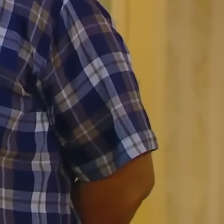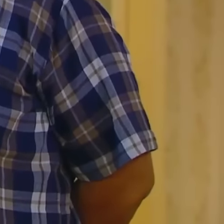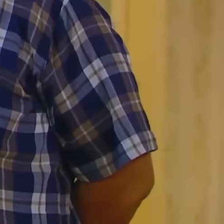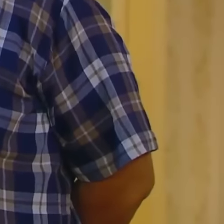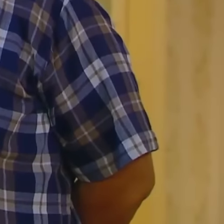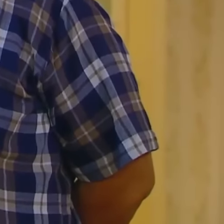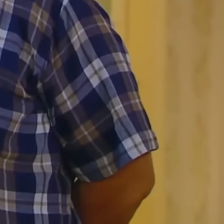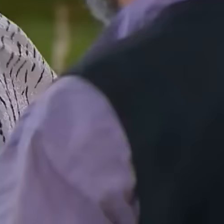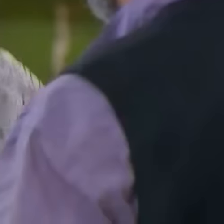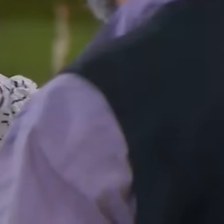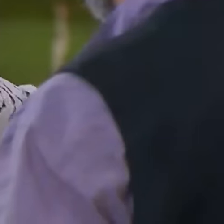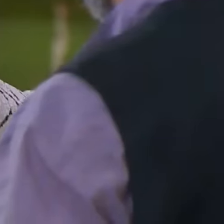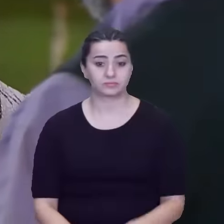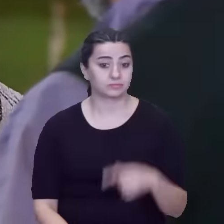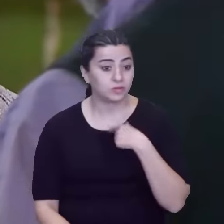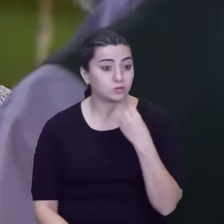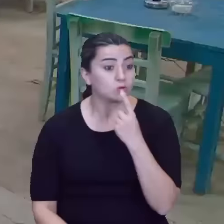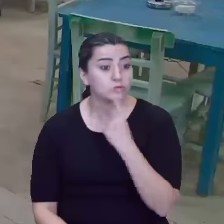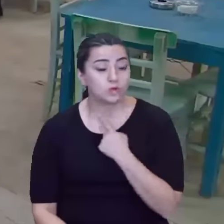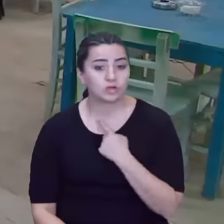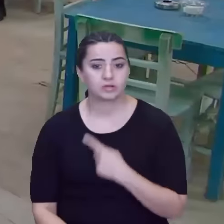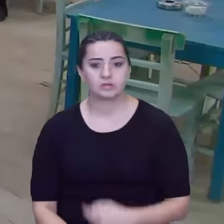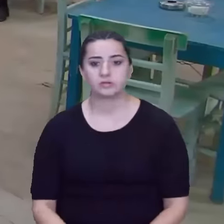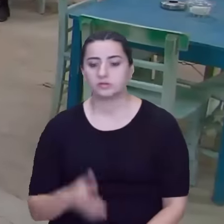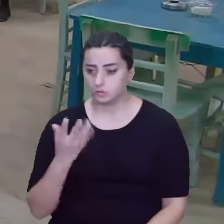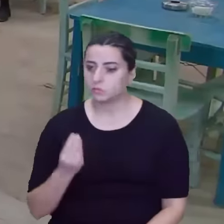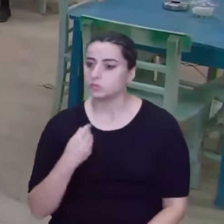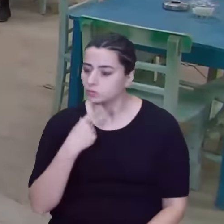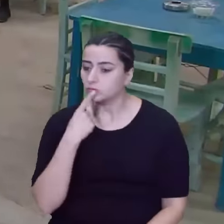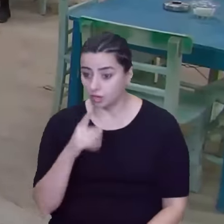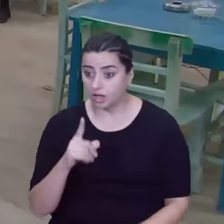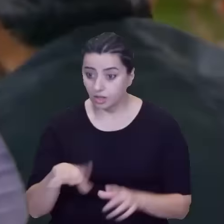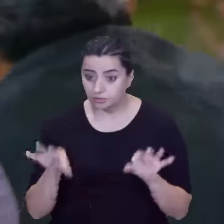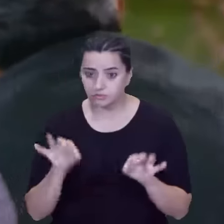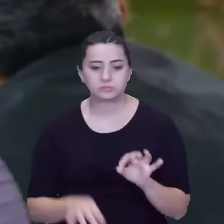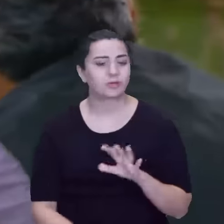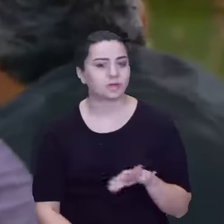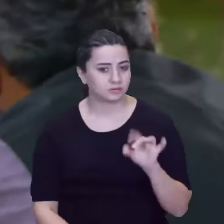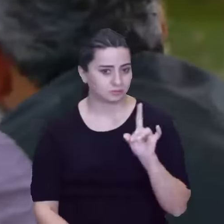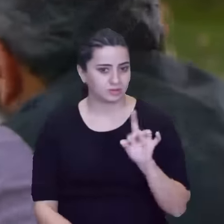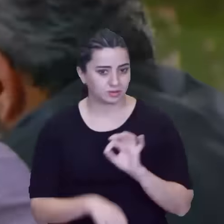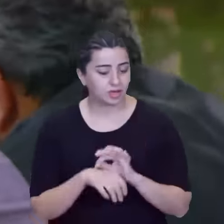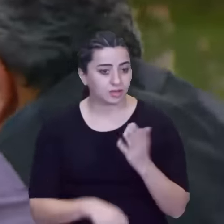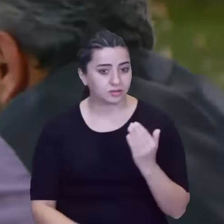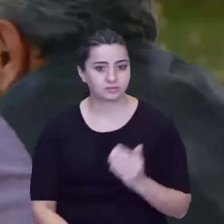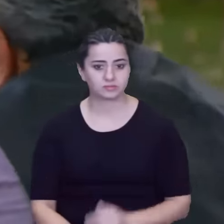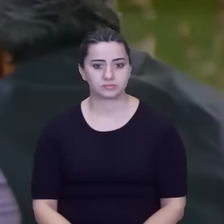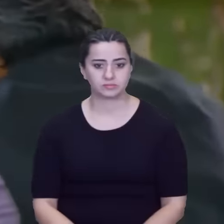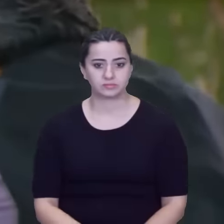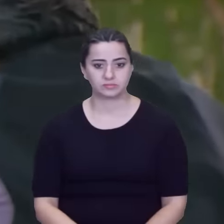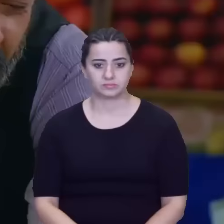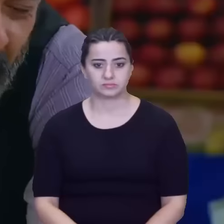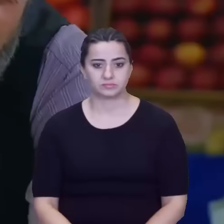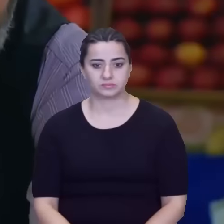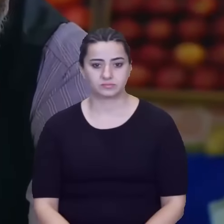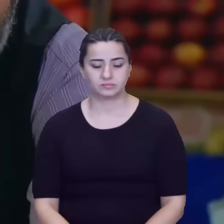Rukiye cevabın merakında. Bana iltifat et Mesut! Tamam, ediyorum kız. Hazır mısın? Hazırım, bir dakika dur. Evet. Çeşmeye